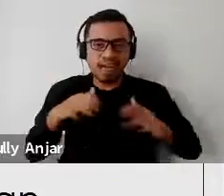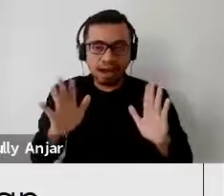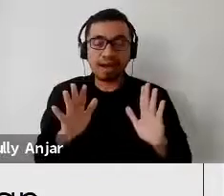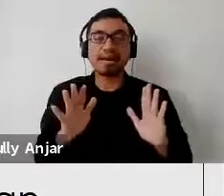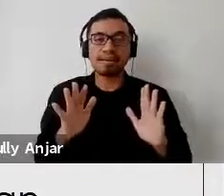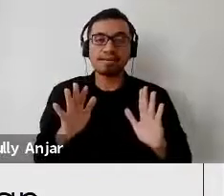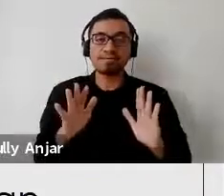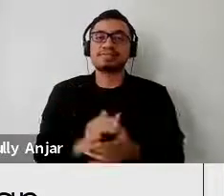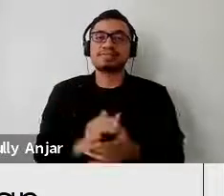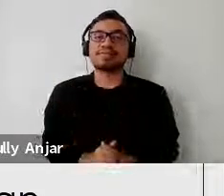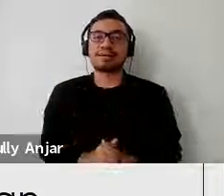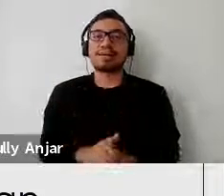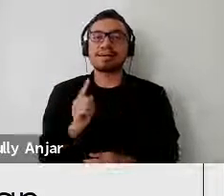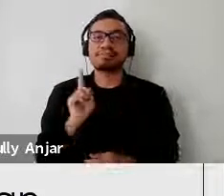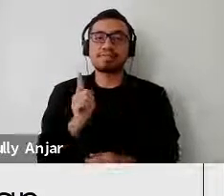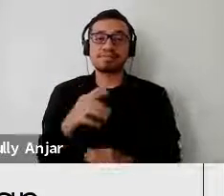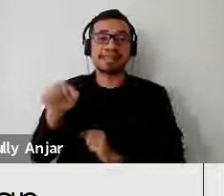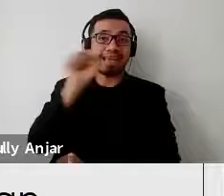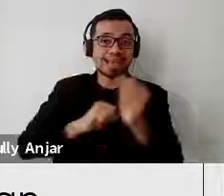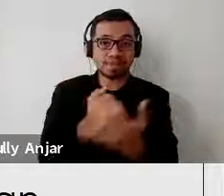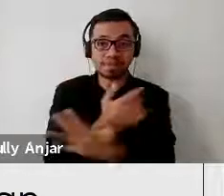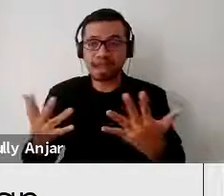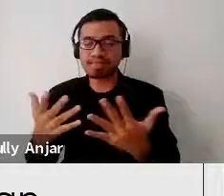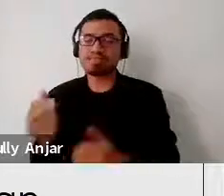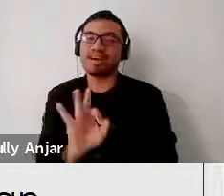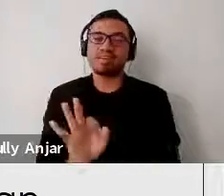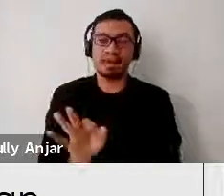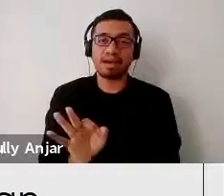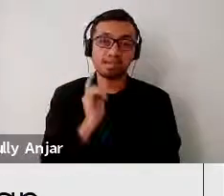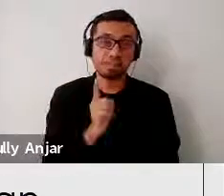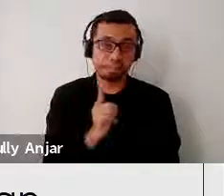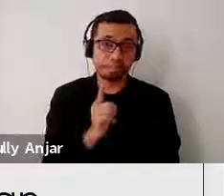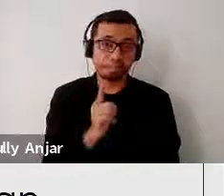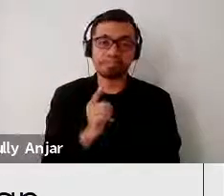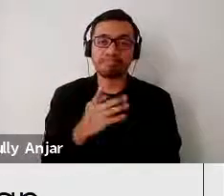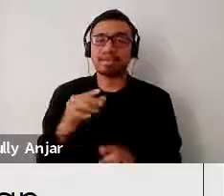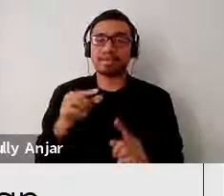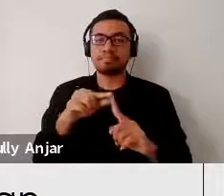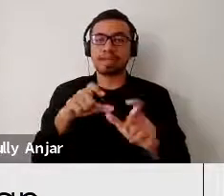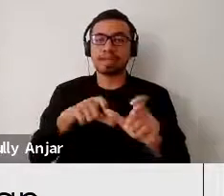berkurangnya aktivitas masyarakat ya, karena pembatasan sosial. Ya.